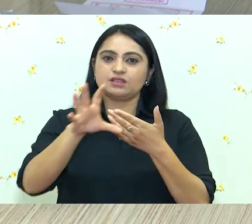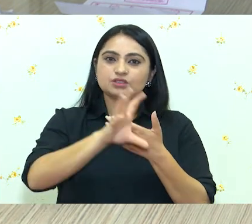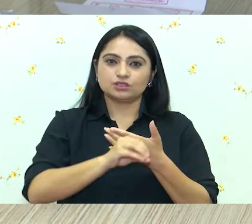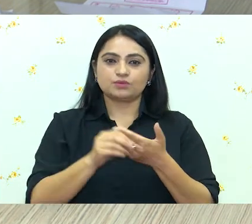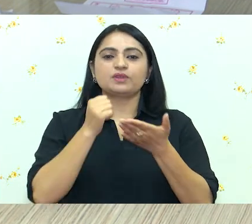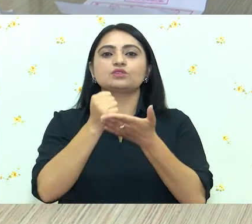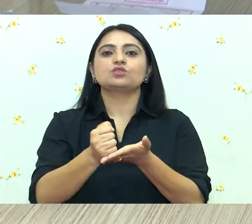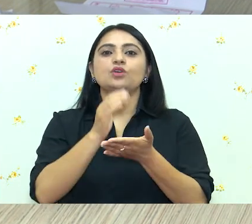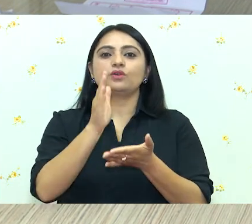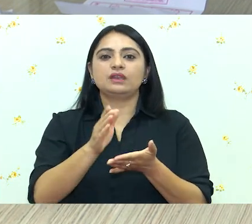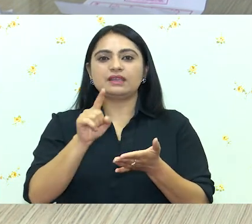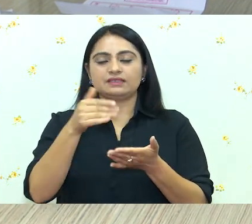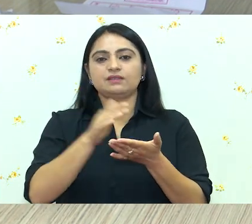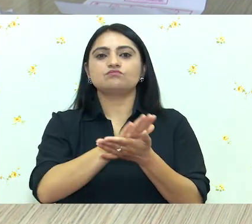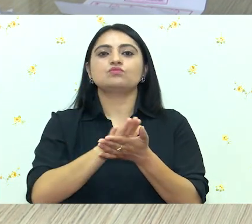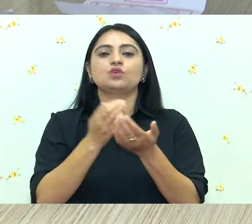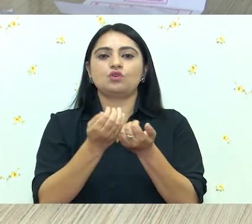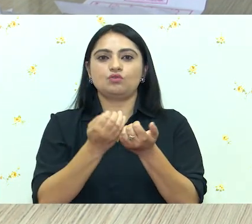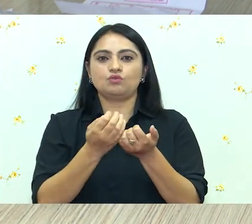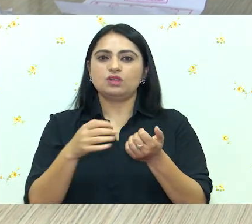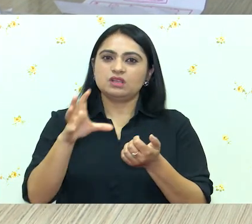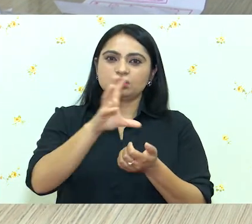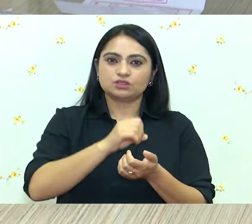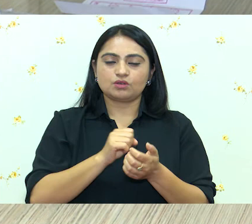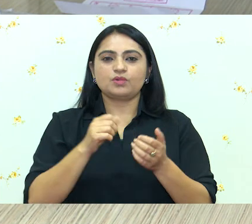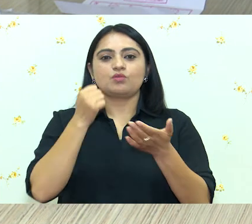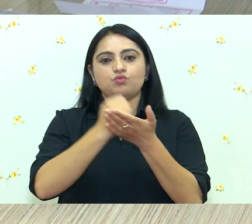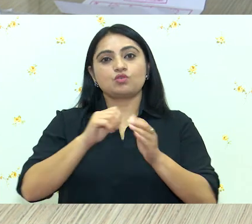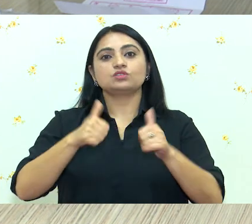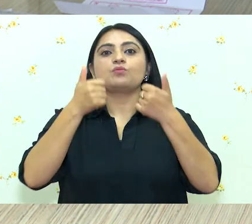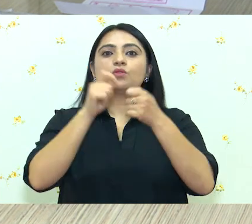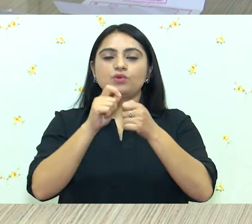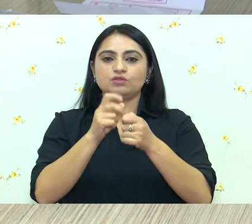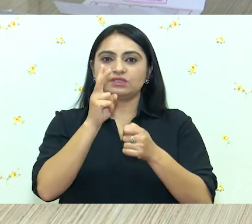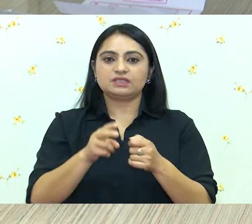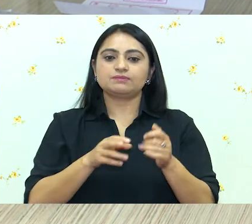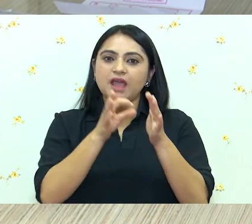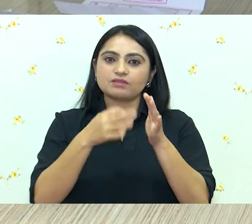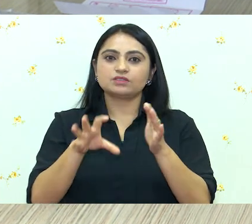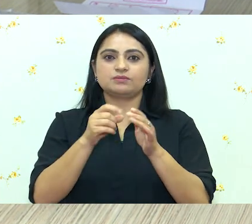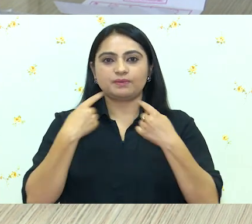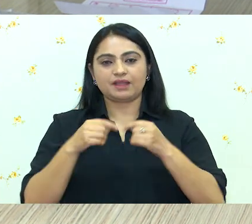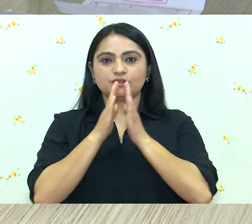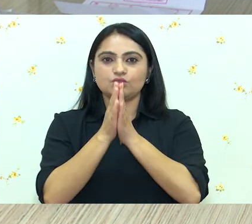र सहयोगले यसलाई निर्मूल पारौँ अथवा सबैको मत सदर होस्, यसमा चाहिँ आयोग सबैमा हार्दिक अनुरोध गर्न चाहन्छु।